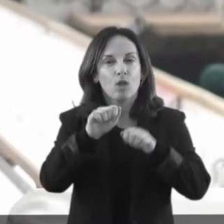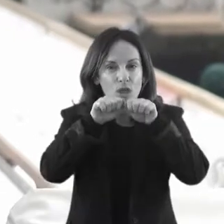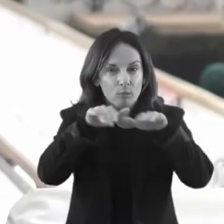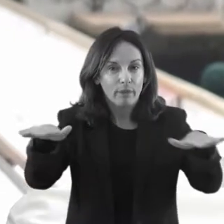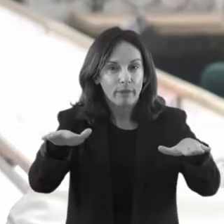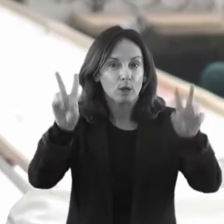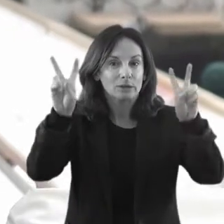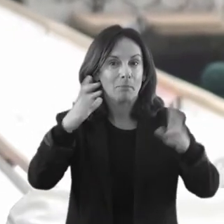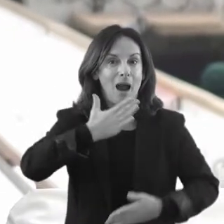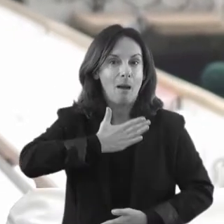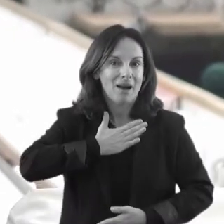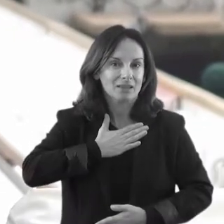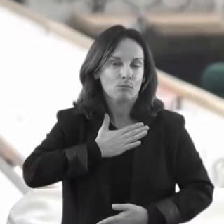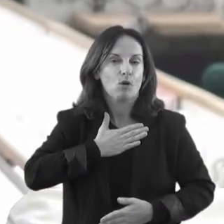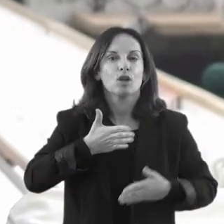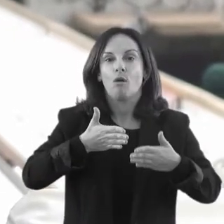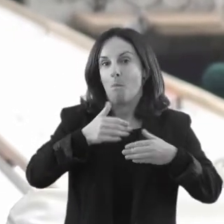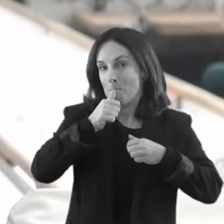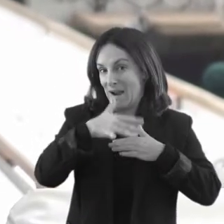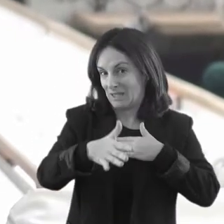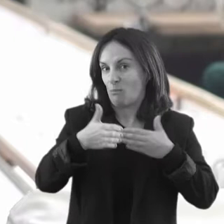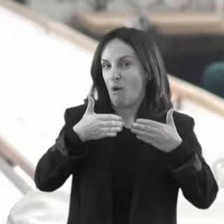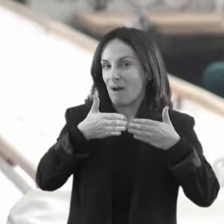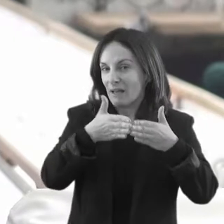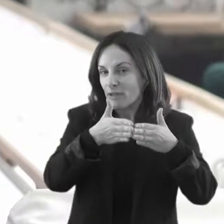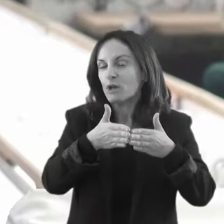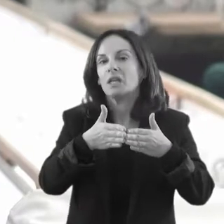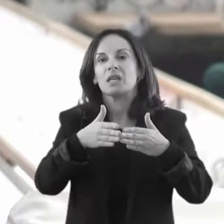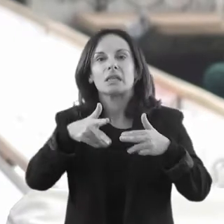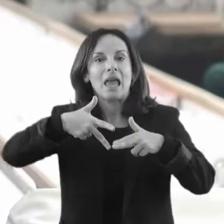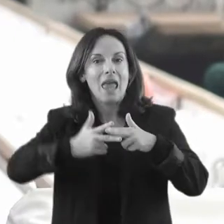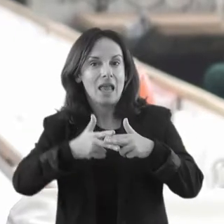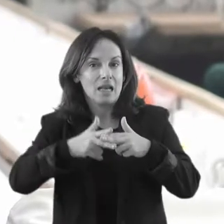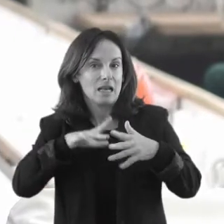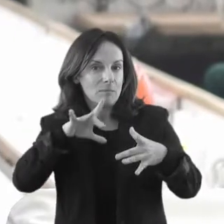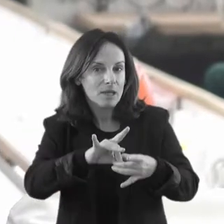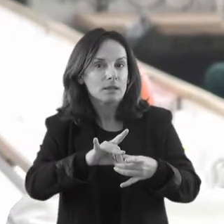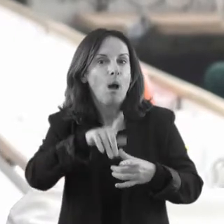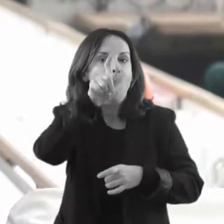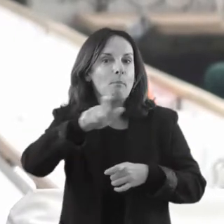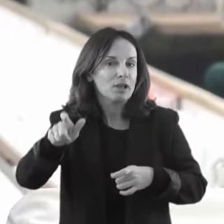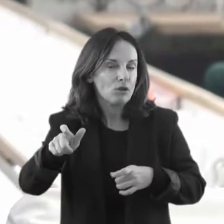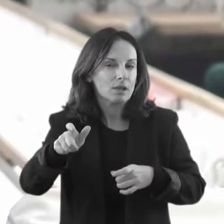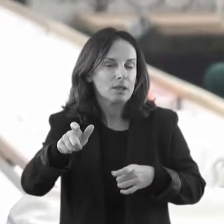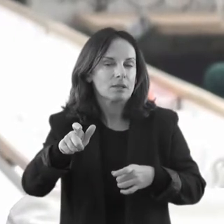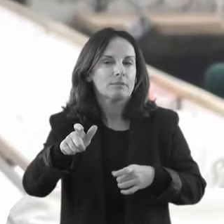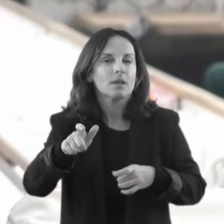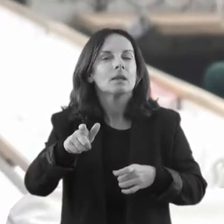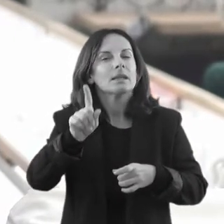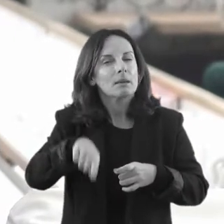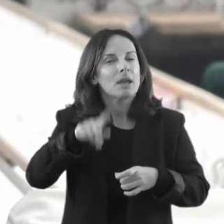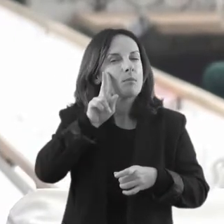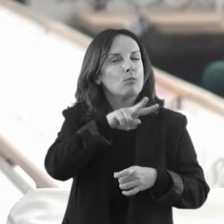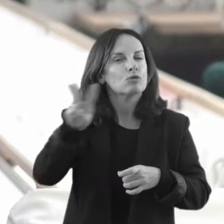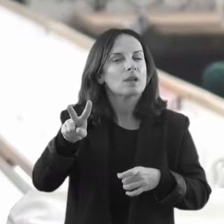són embarcacions com estris, com personatges, i que sigui participatiu, que la gent ho